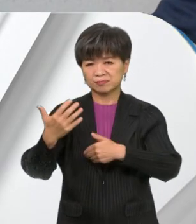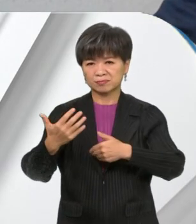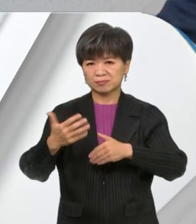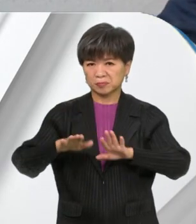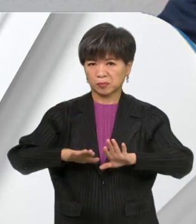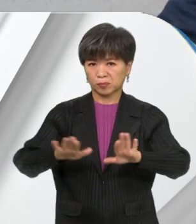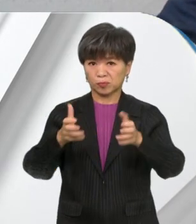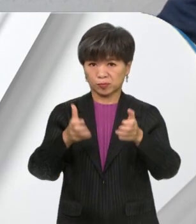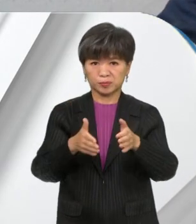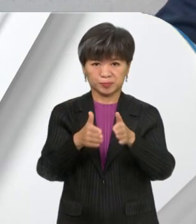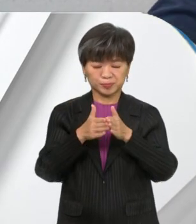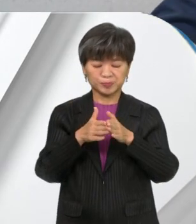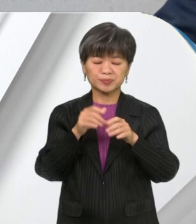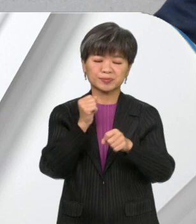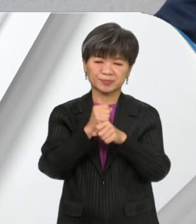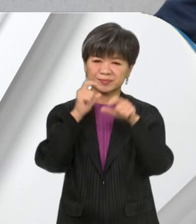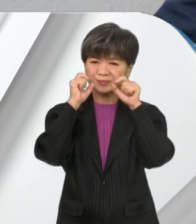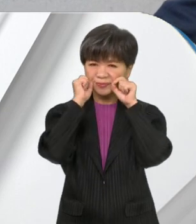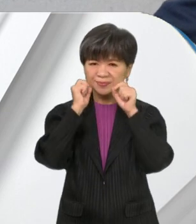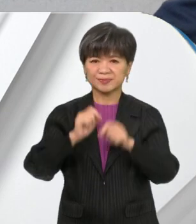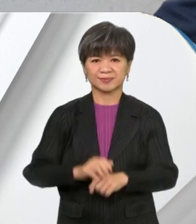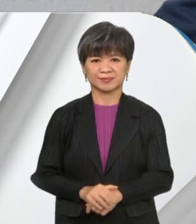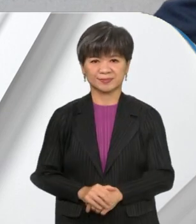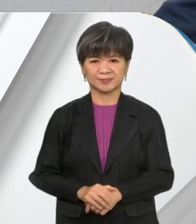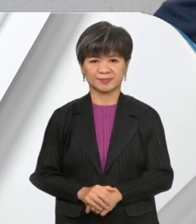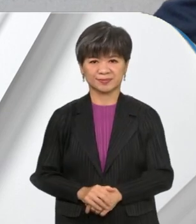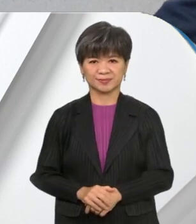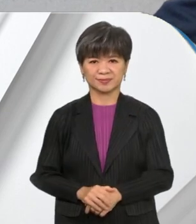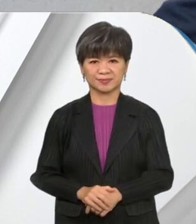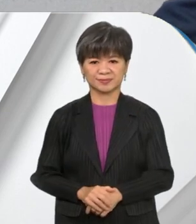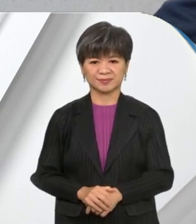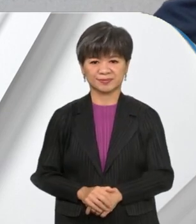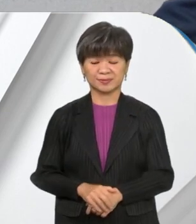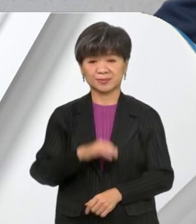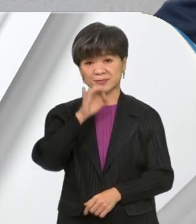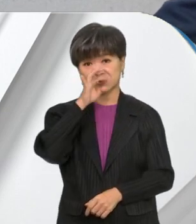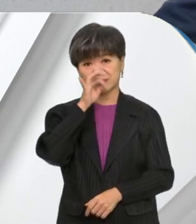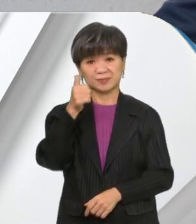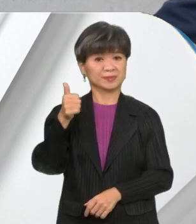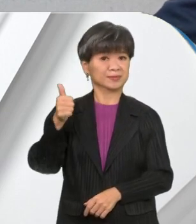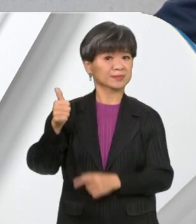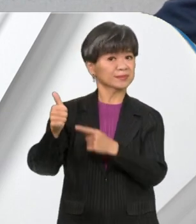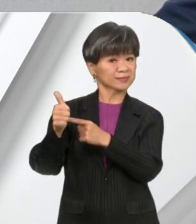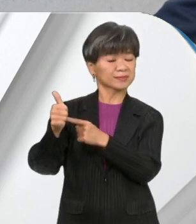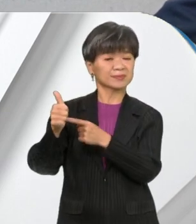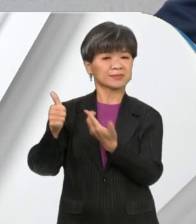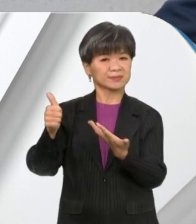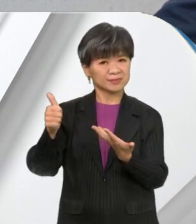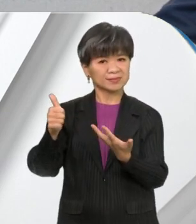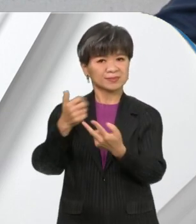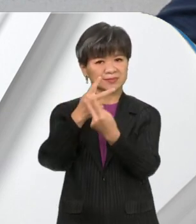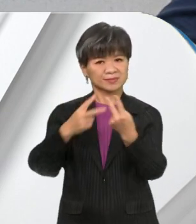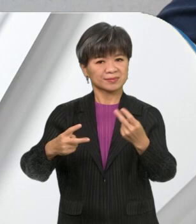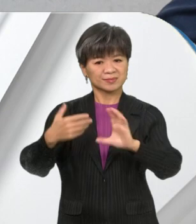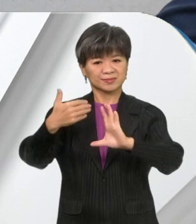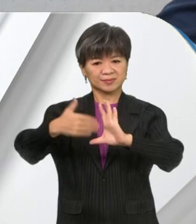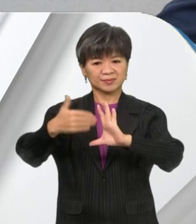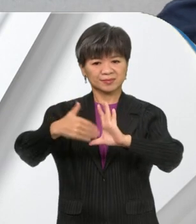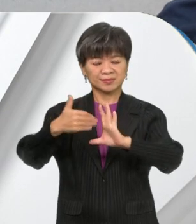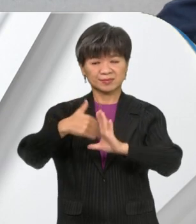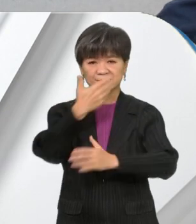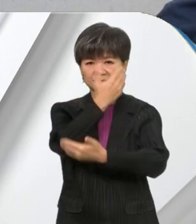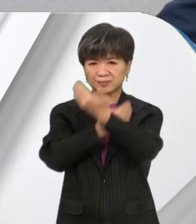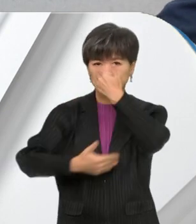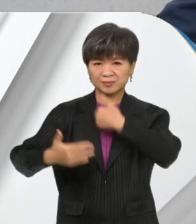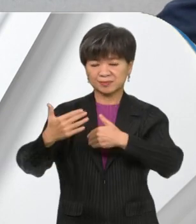重要的个条作品啦哈。所以从武康人里头买到客家电视台的戏剧节